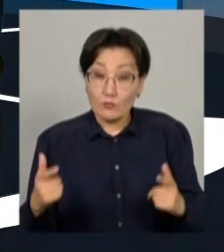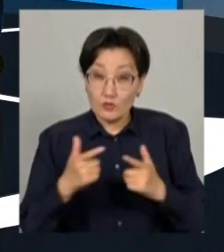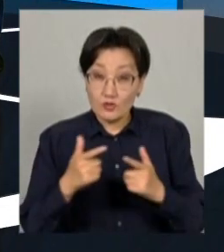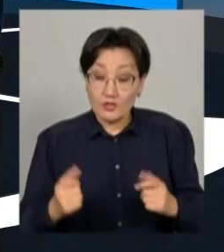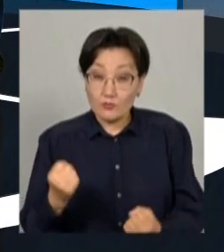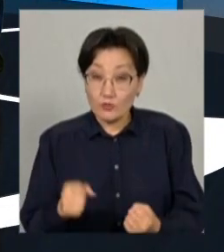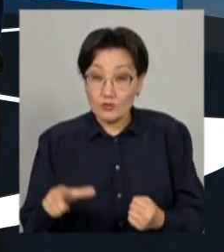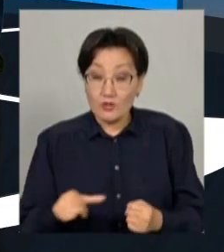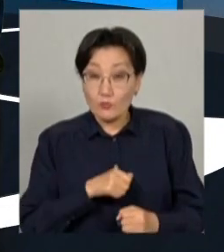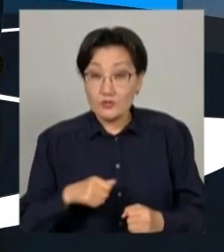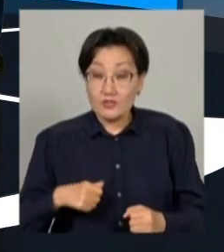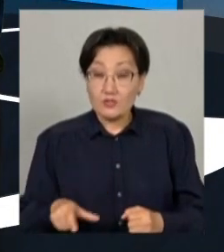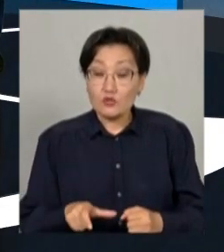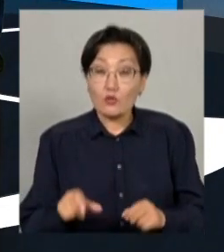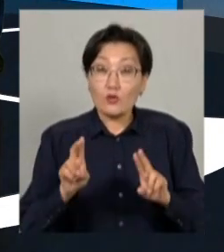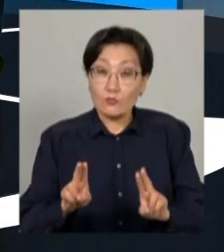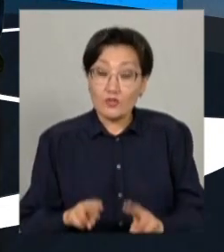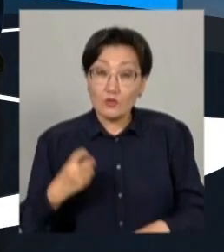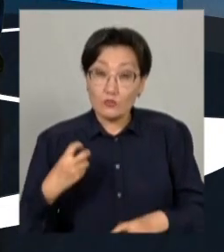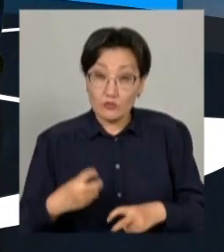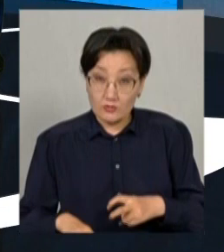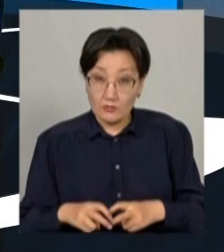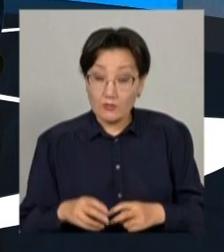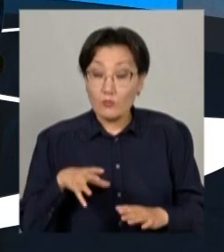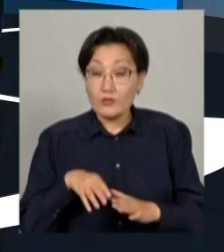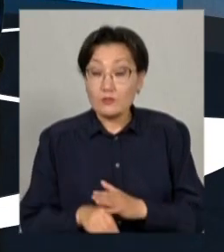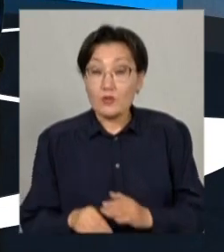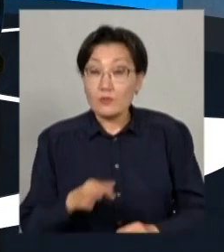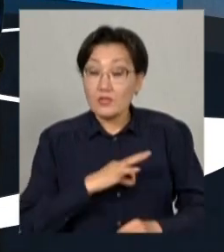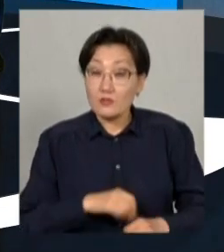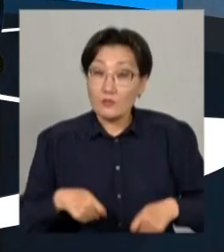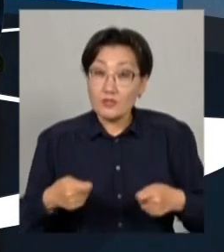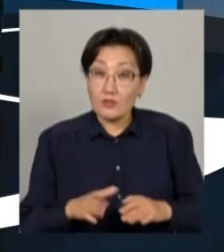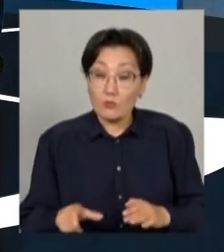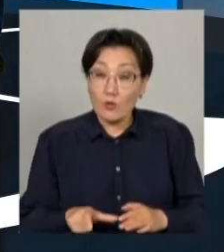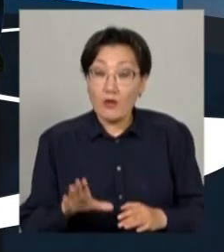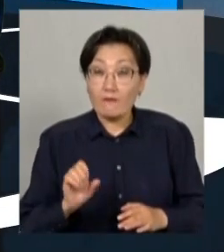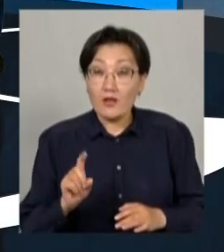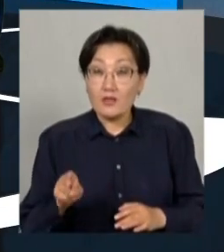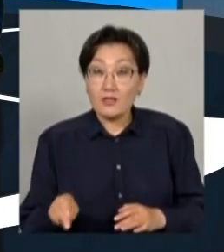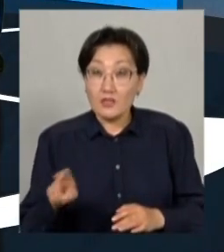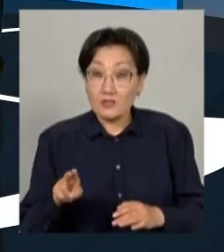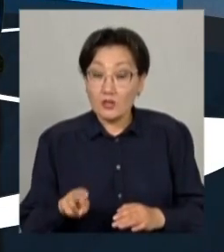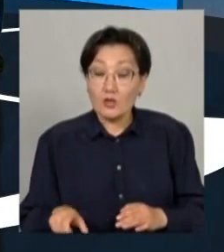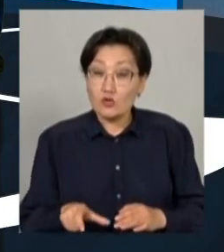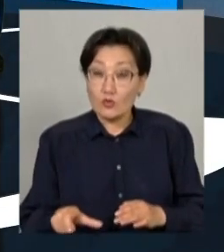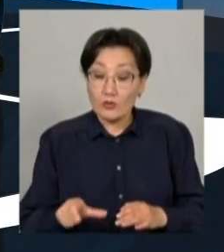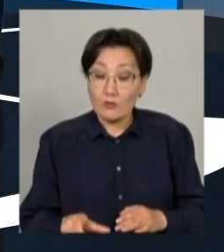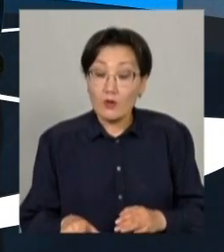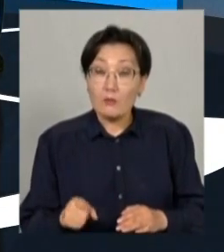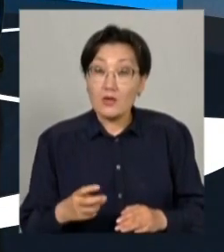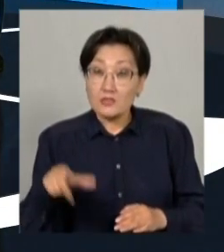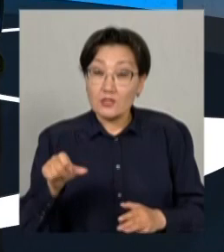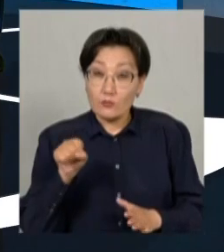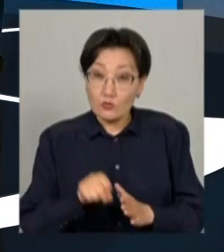мәліметінше жүргізушілердің өздері жол ережесін өрескел бұзады. Тіпті пайдалануға берілмеген бакаттың өзі біраз адамның өмірін жалмап